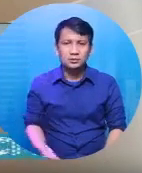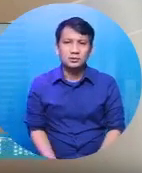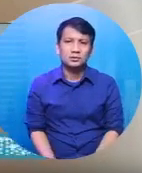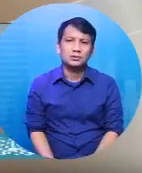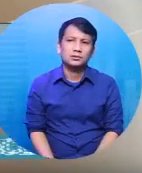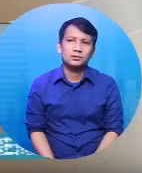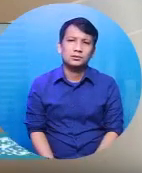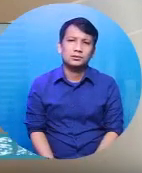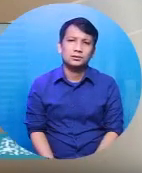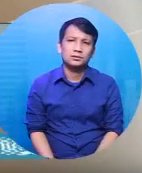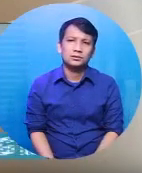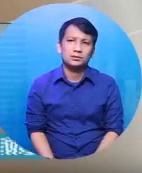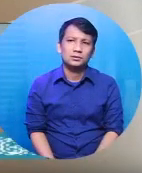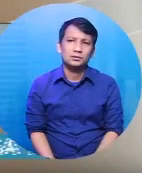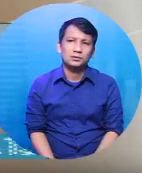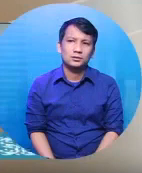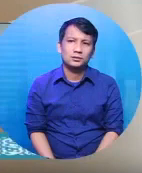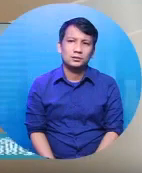Kaya mo ba?